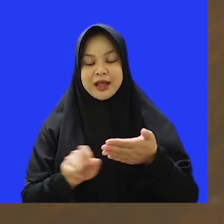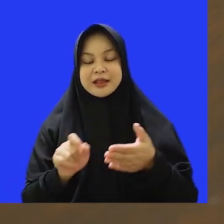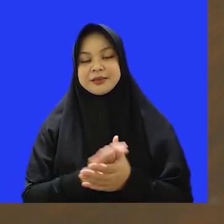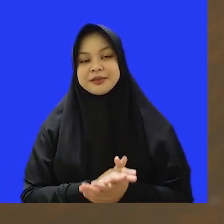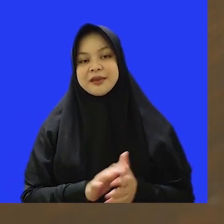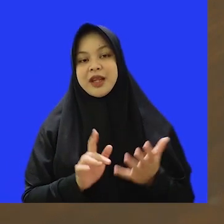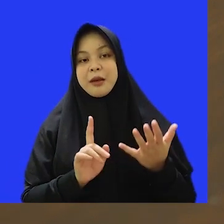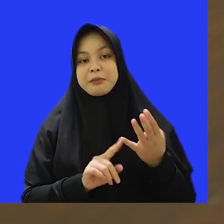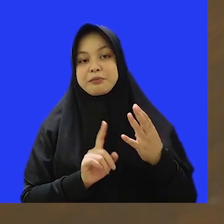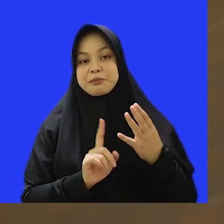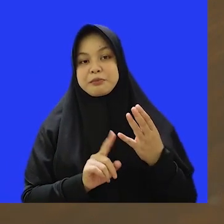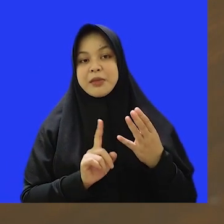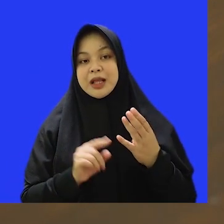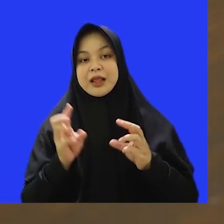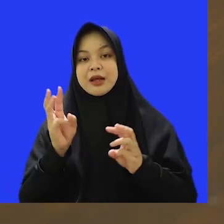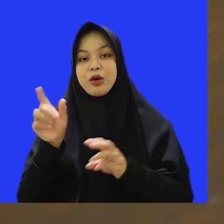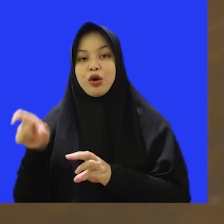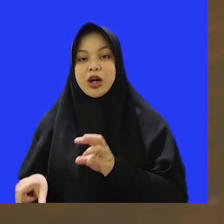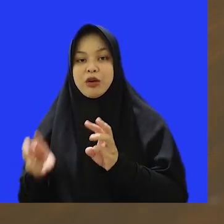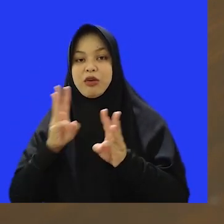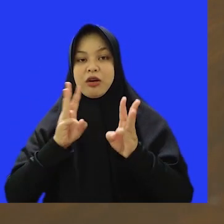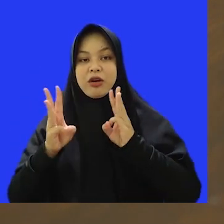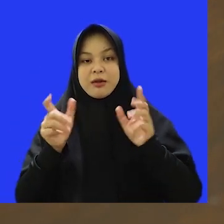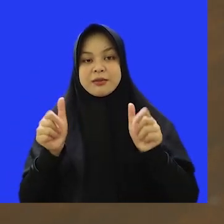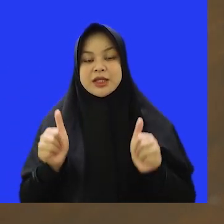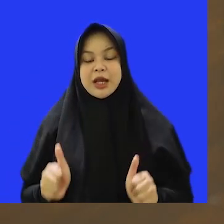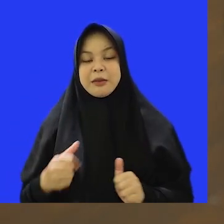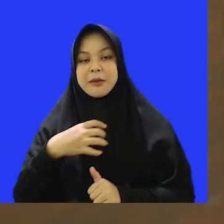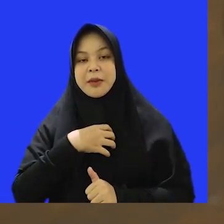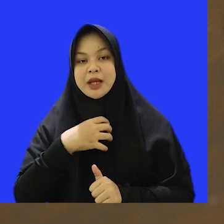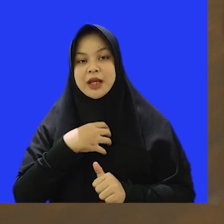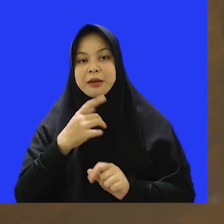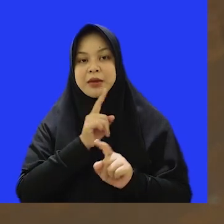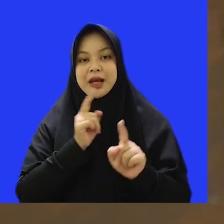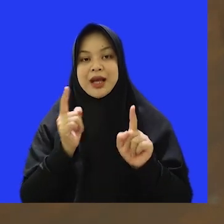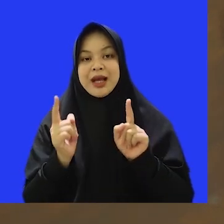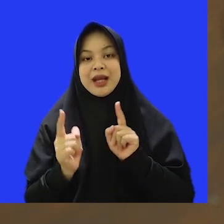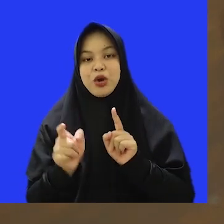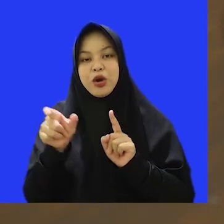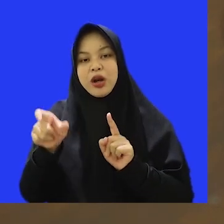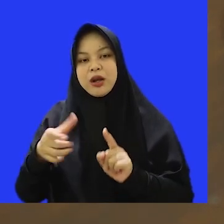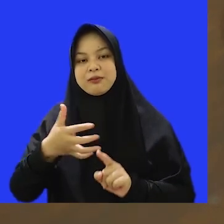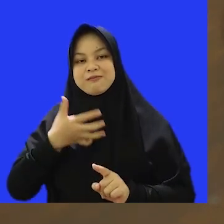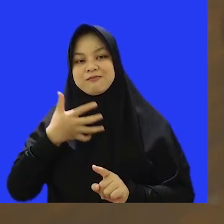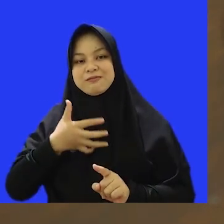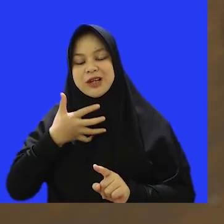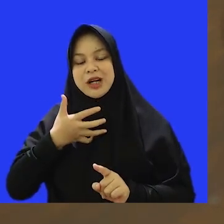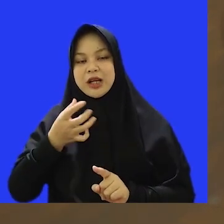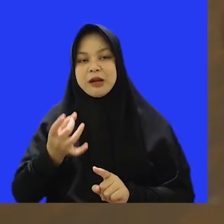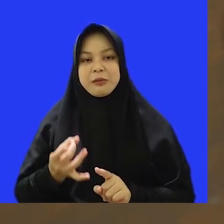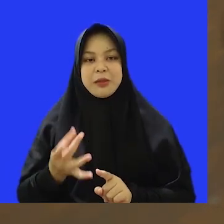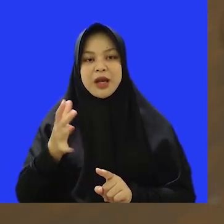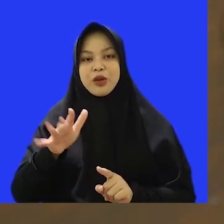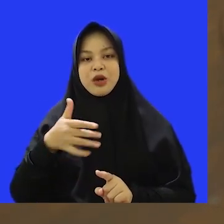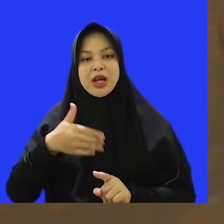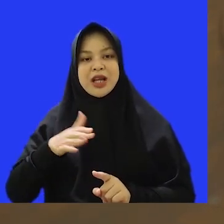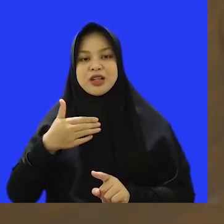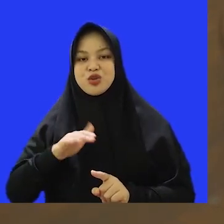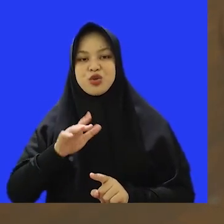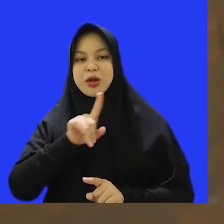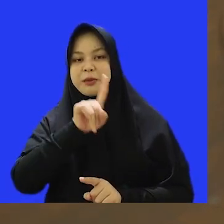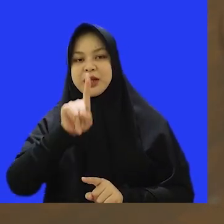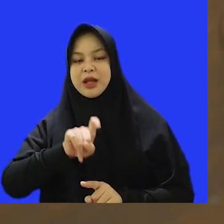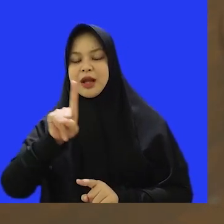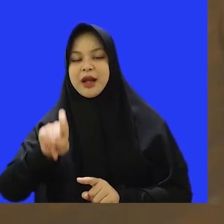catatan. 4. Pewawancara menyiapkan mental ketika menghadapi tokoh yang temperamental atau yang